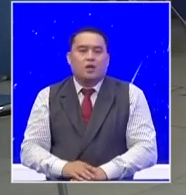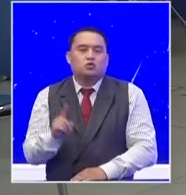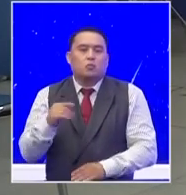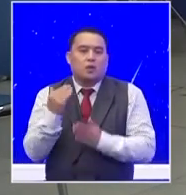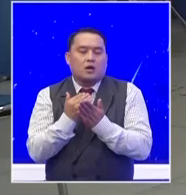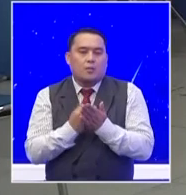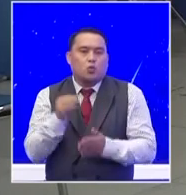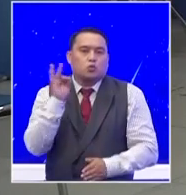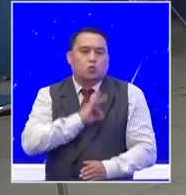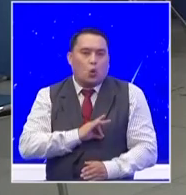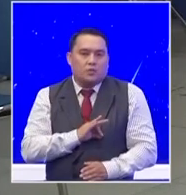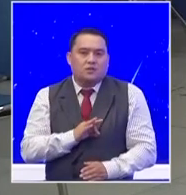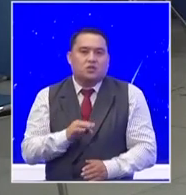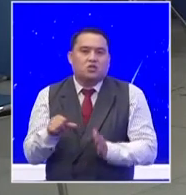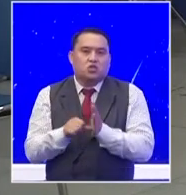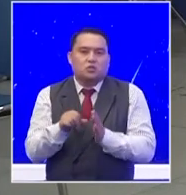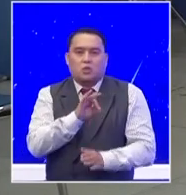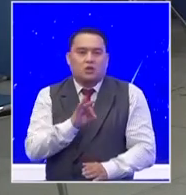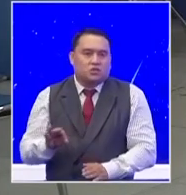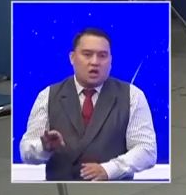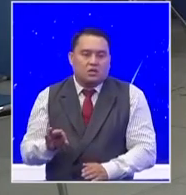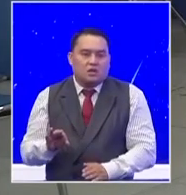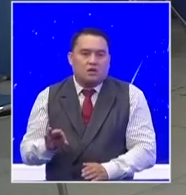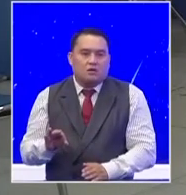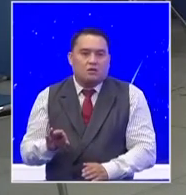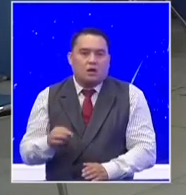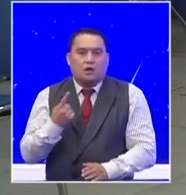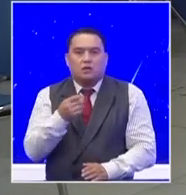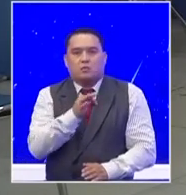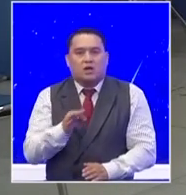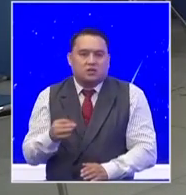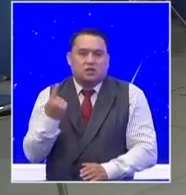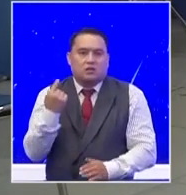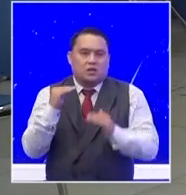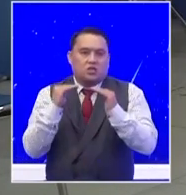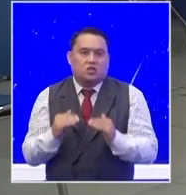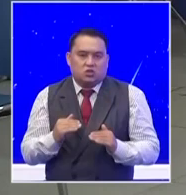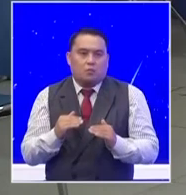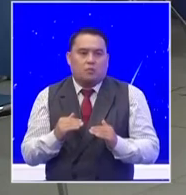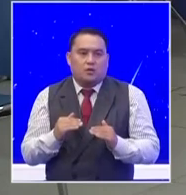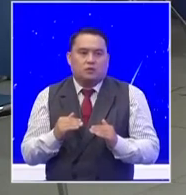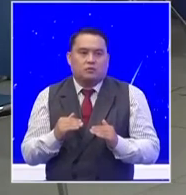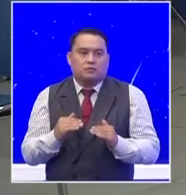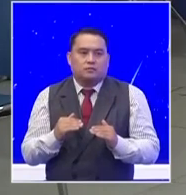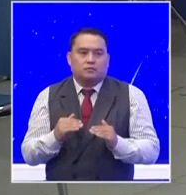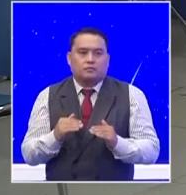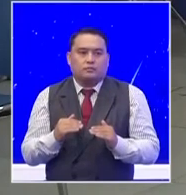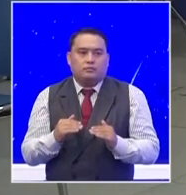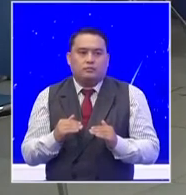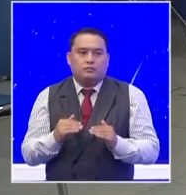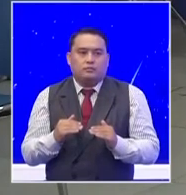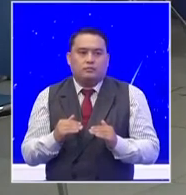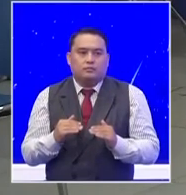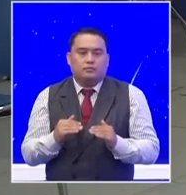программы в том, что заем выдается всего по 6%. Это всего на 1% ниже, чем процент по самой популярной